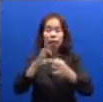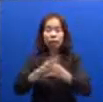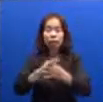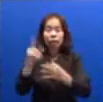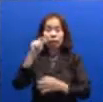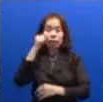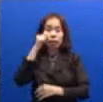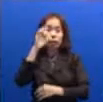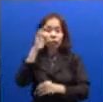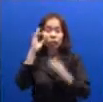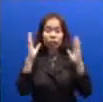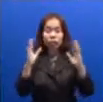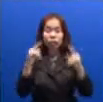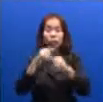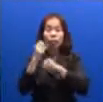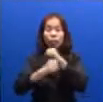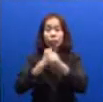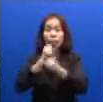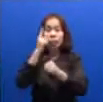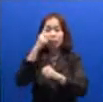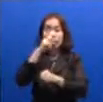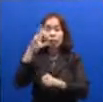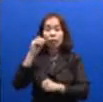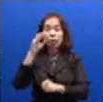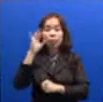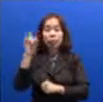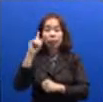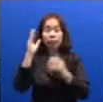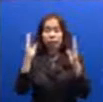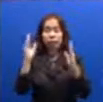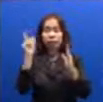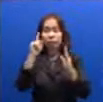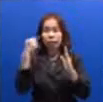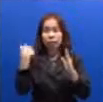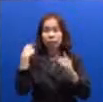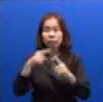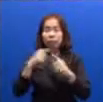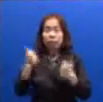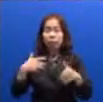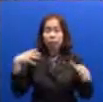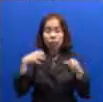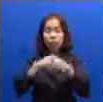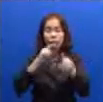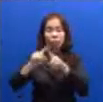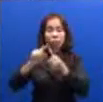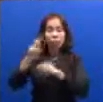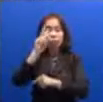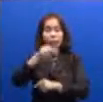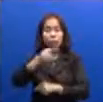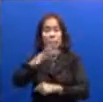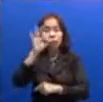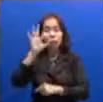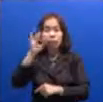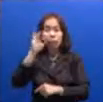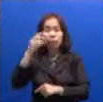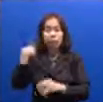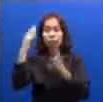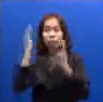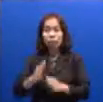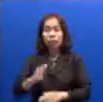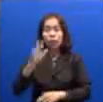ช่วงเทศกาลปีใหม่ 2558ว่ามีอุบัติเหตุเกิดขึ้น2991ครั้งมีผู้เสียชีวิต